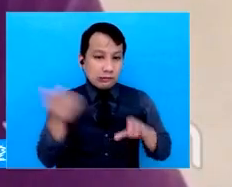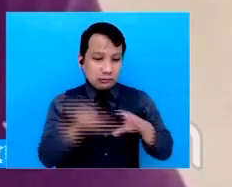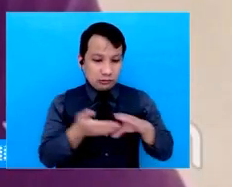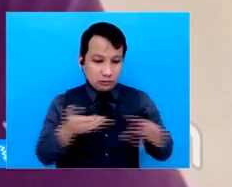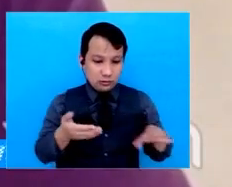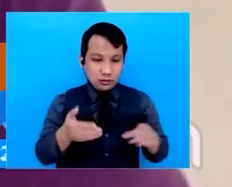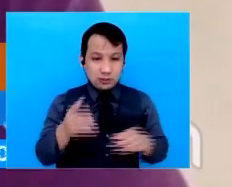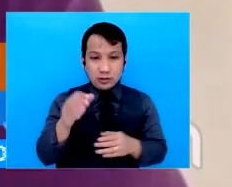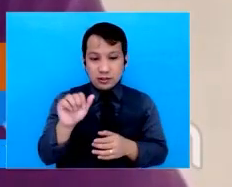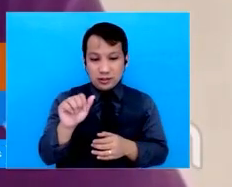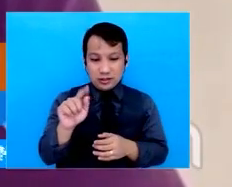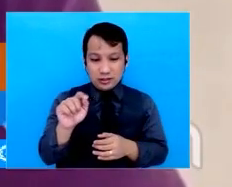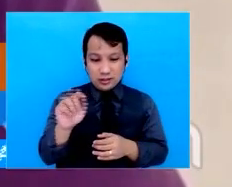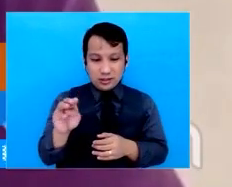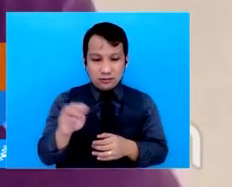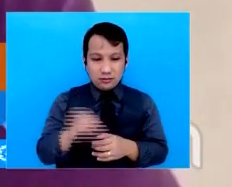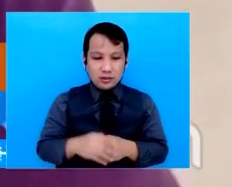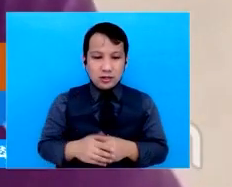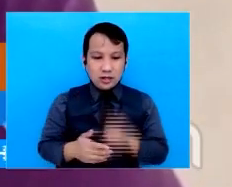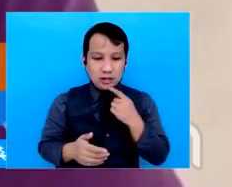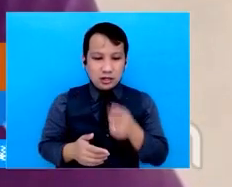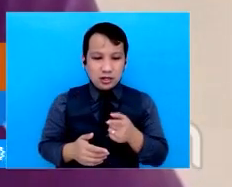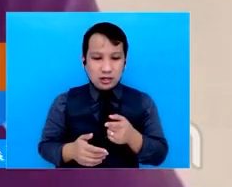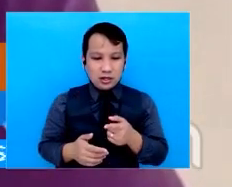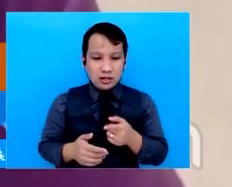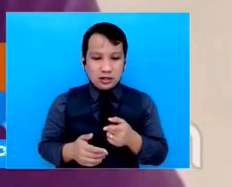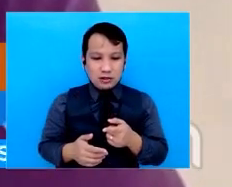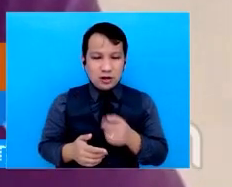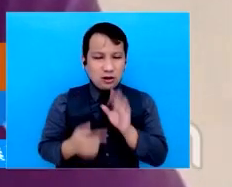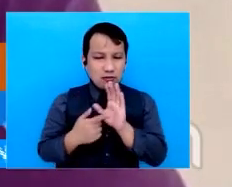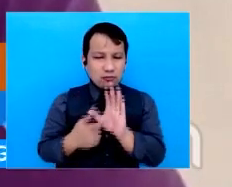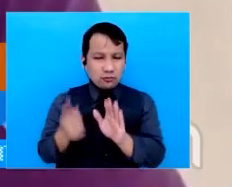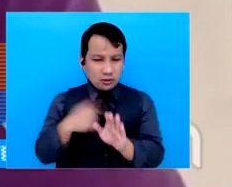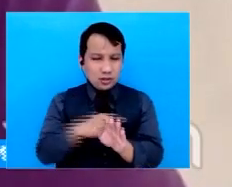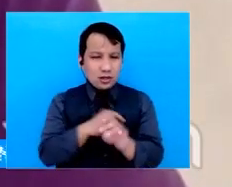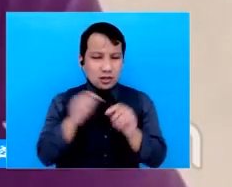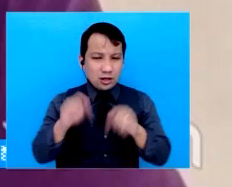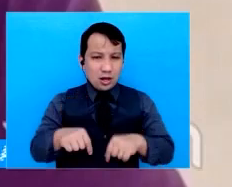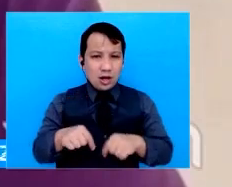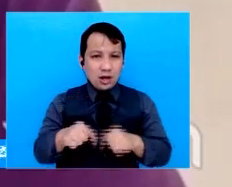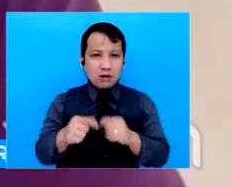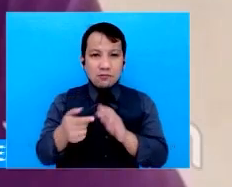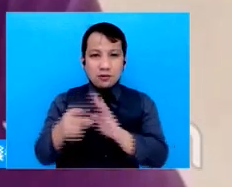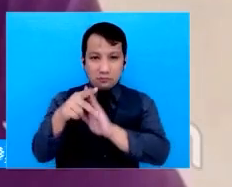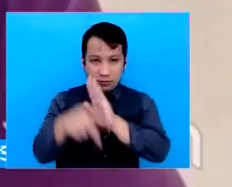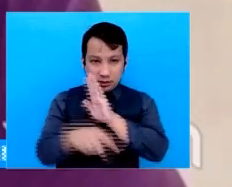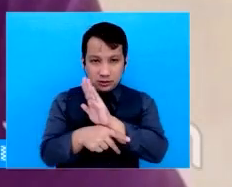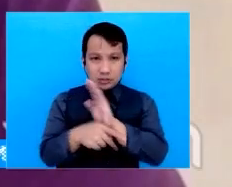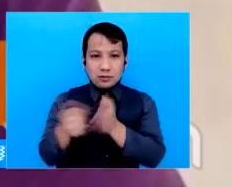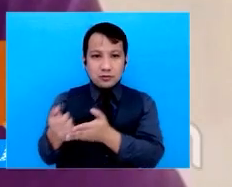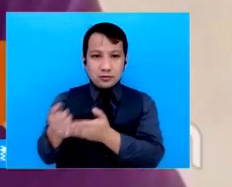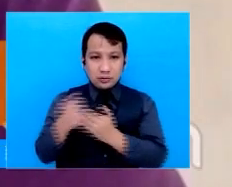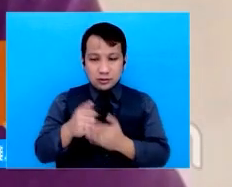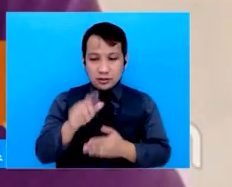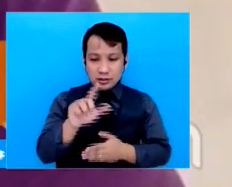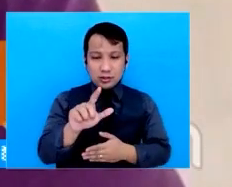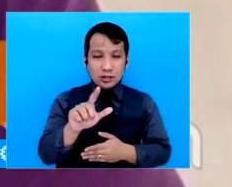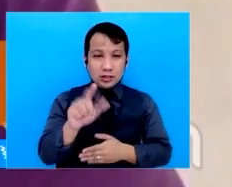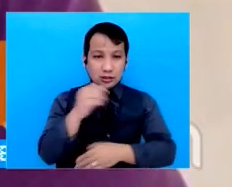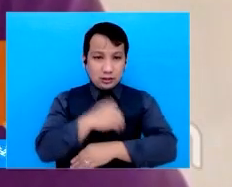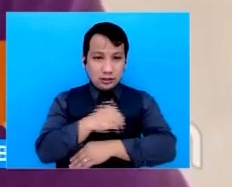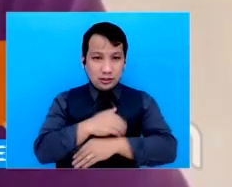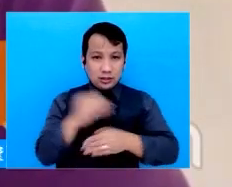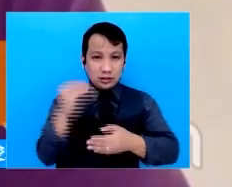ATM, machines. We have a mechanism for that. We will be requesting Land Bank to provide us a